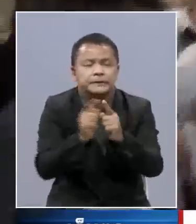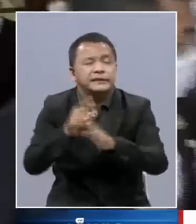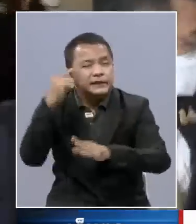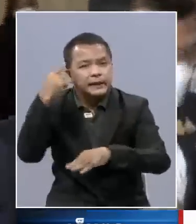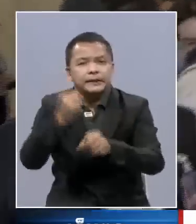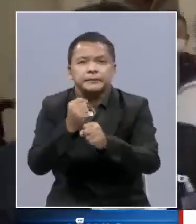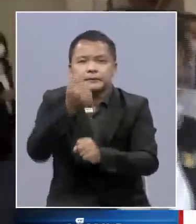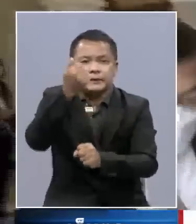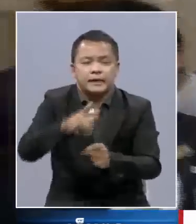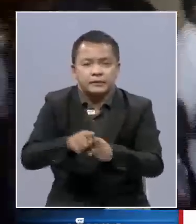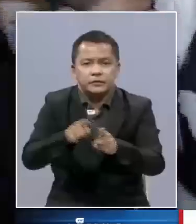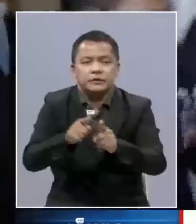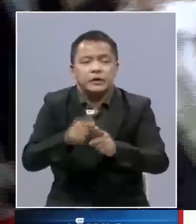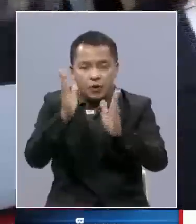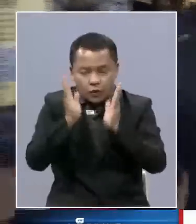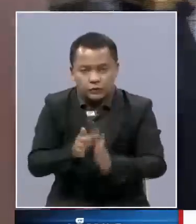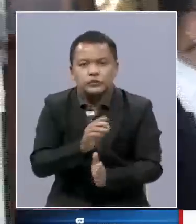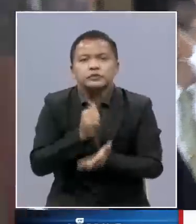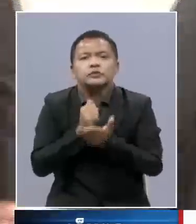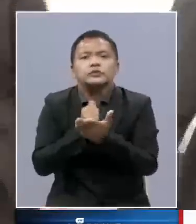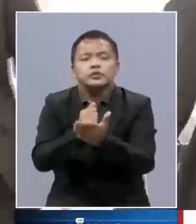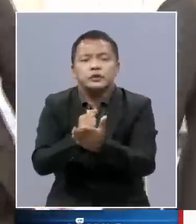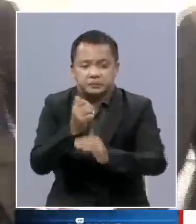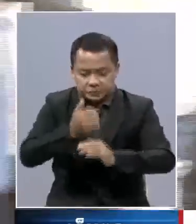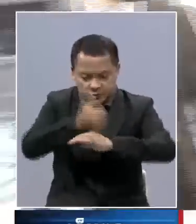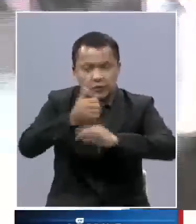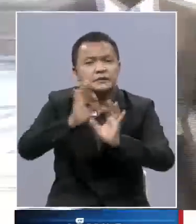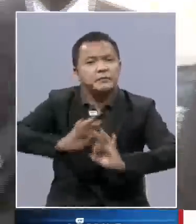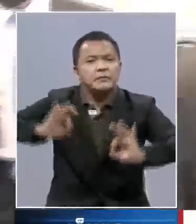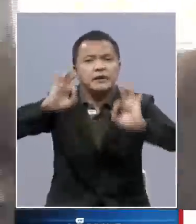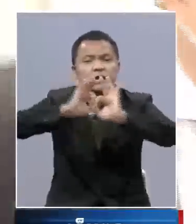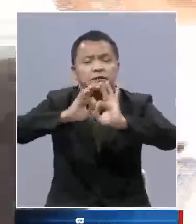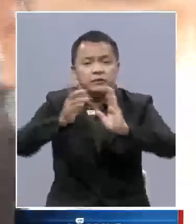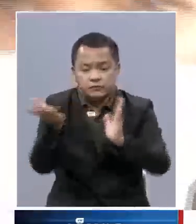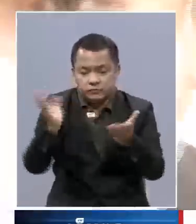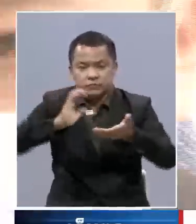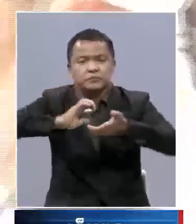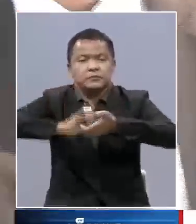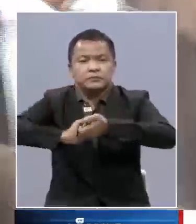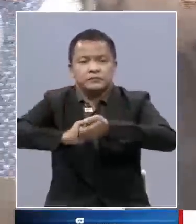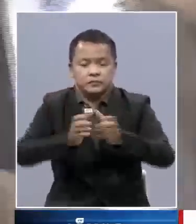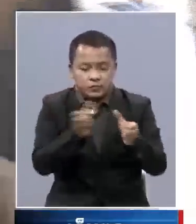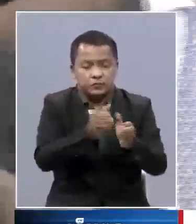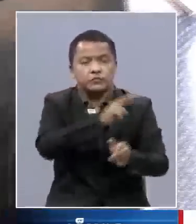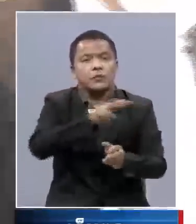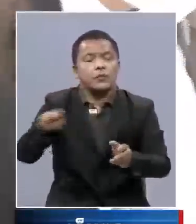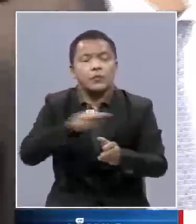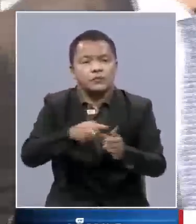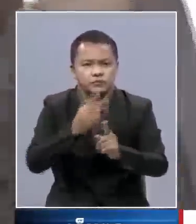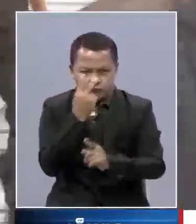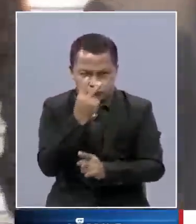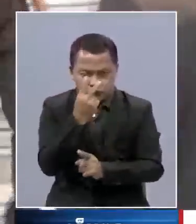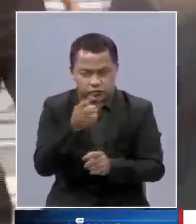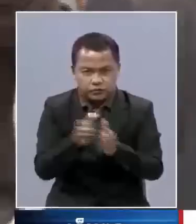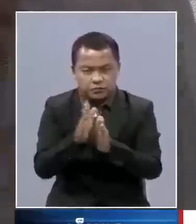ครก็ทำให้ไม่ได้นอกจากต้องเป็นคนที่เป็นคนบิ๊กสำคัญจริงจุดเชื่อมโยงหลายอย่างระหว่างสองพักนี้เนี่ยทำให้มีข้อสังเก